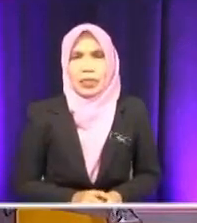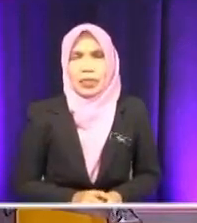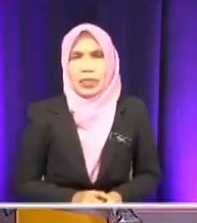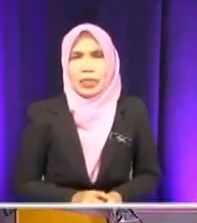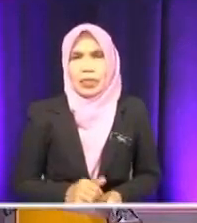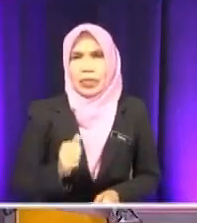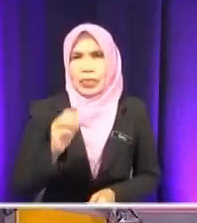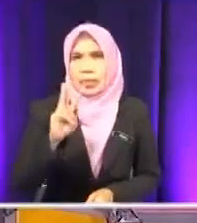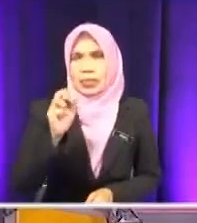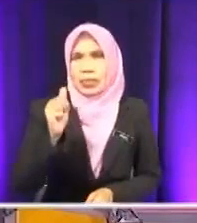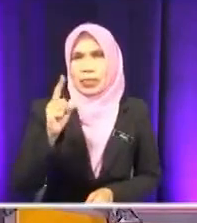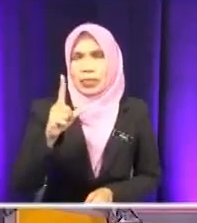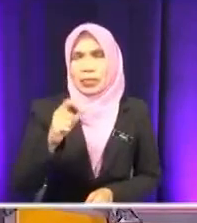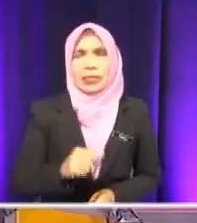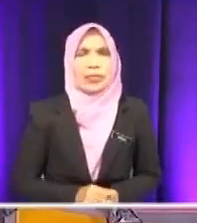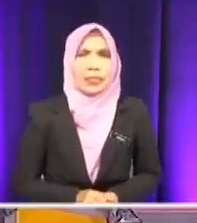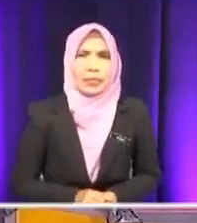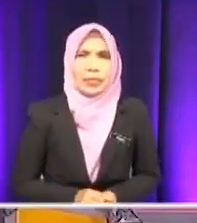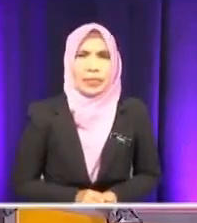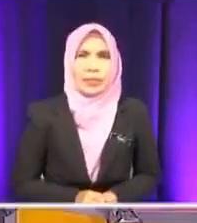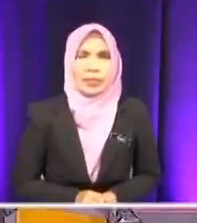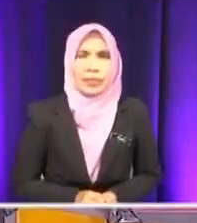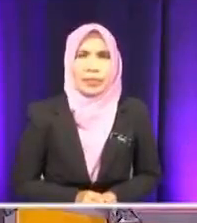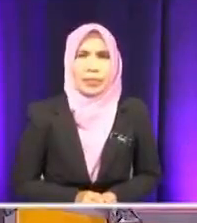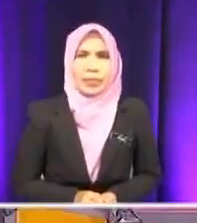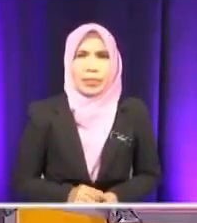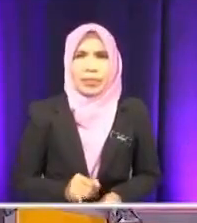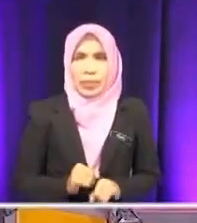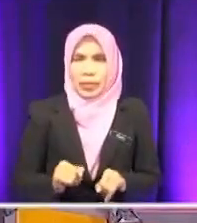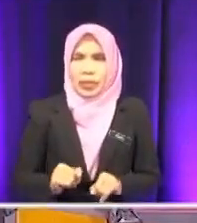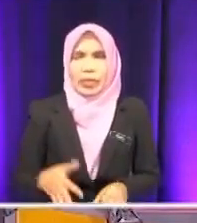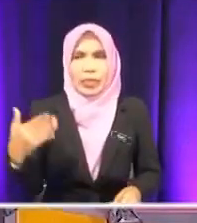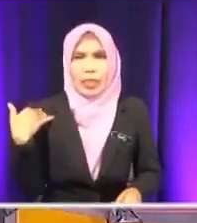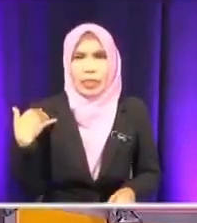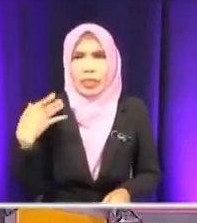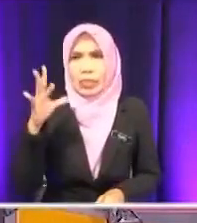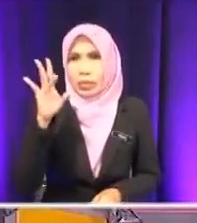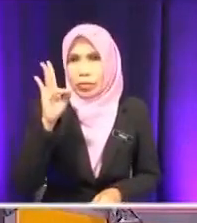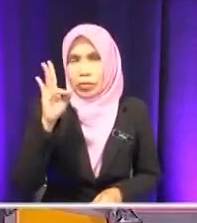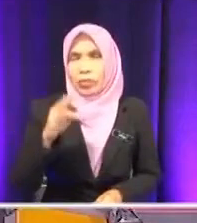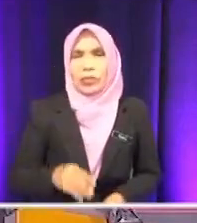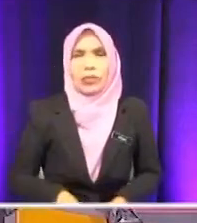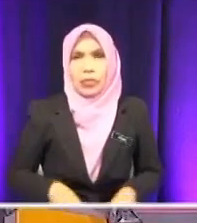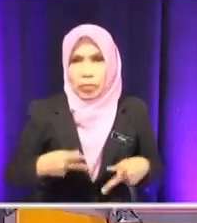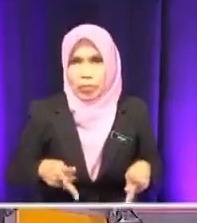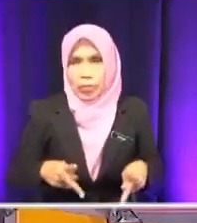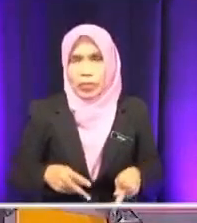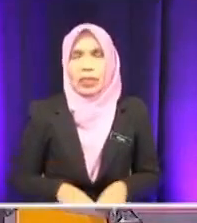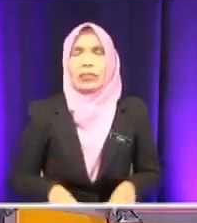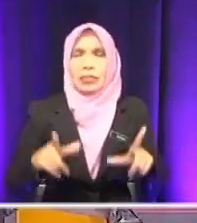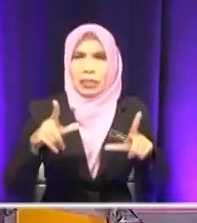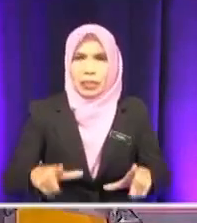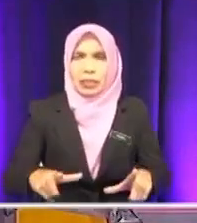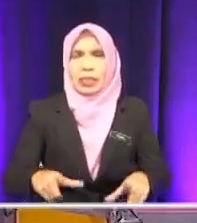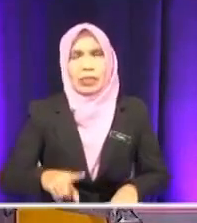proses Oke proses yang terlibat kalau ada 7 proses letak semua 77 proses dalam proses tapi di sini ada dua proses